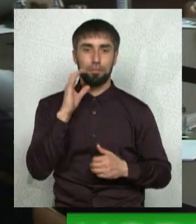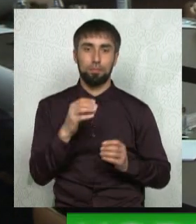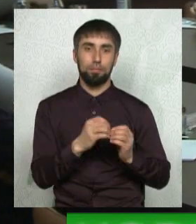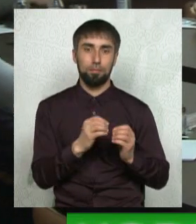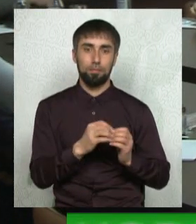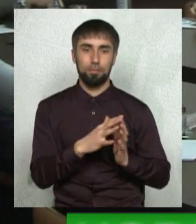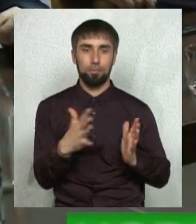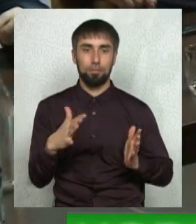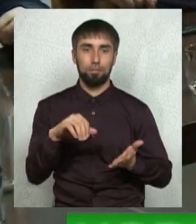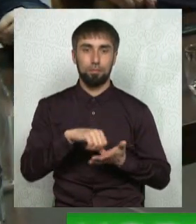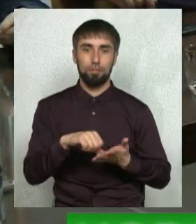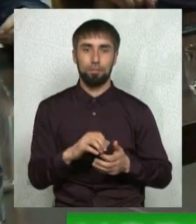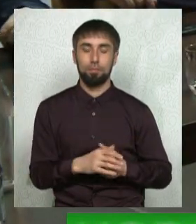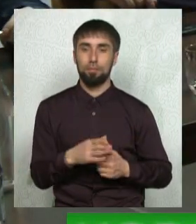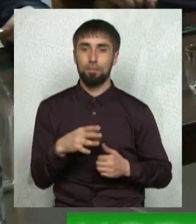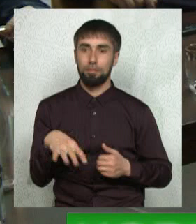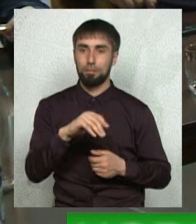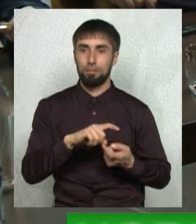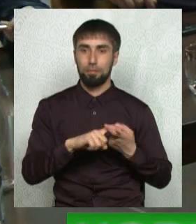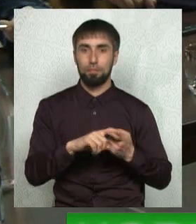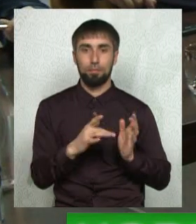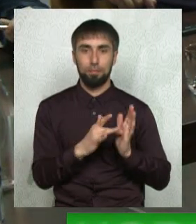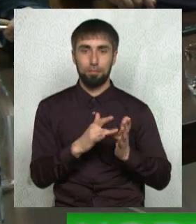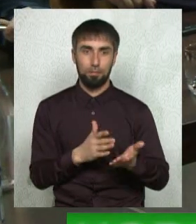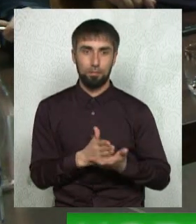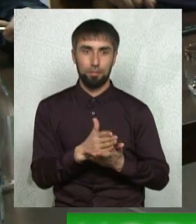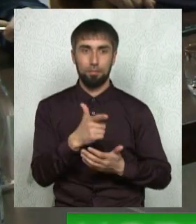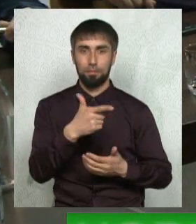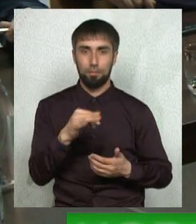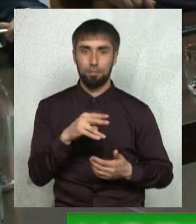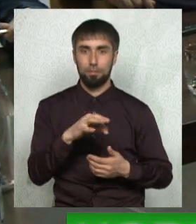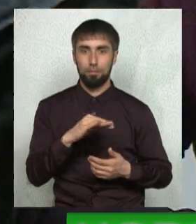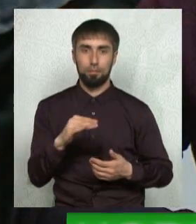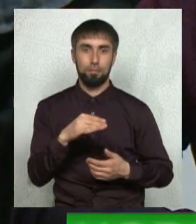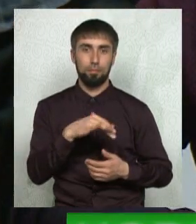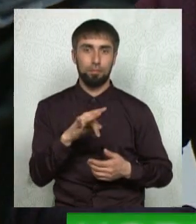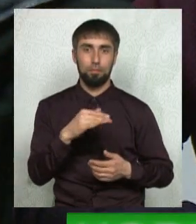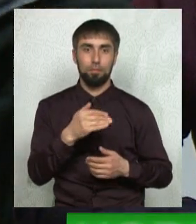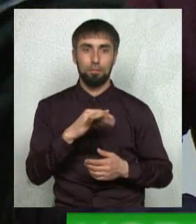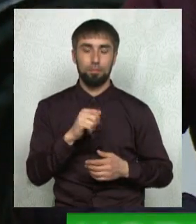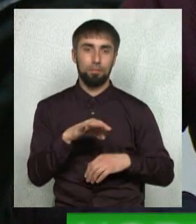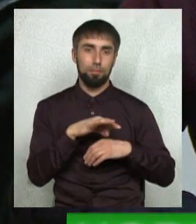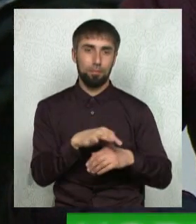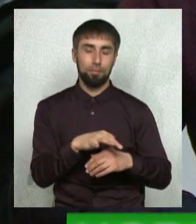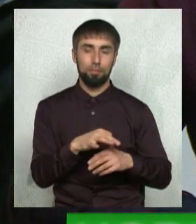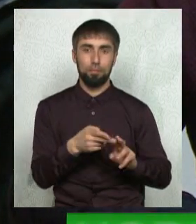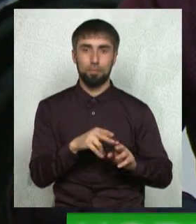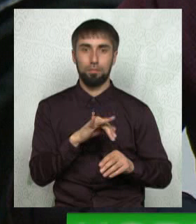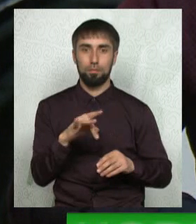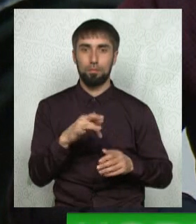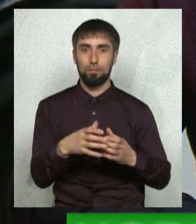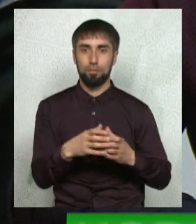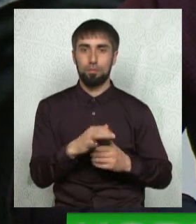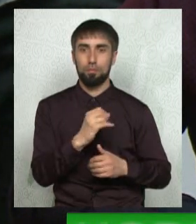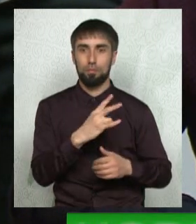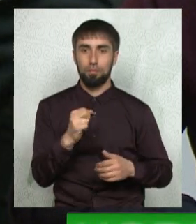десятки участников. Все они связаны с туристической отраслью – гиды, менеджеры, турфирмы и сопровождающие тургрупп. Анна Коплик